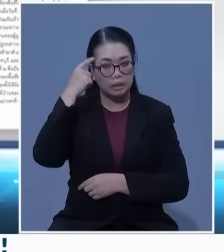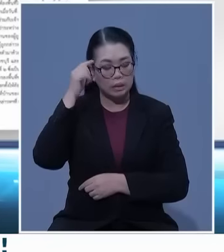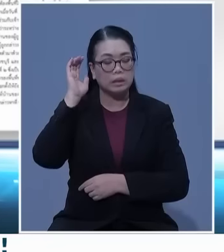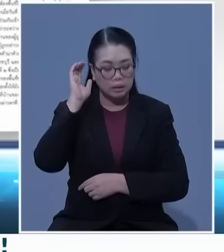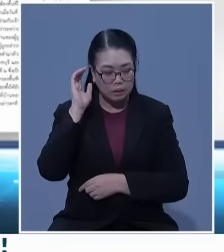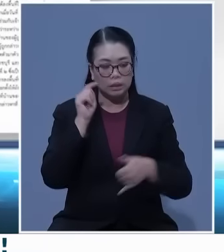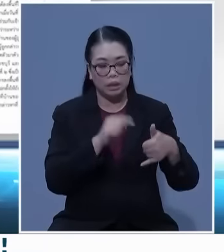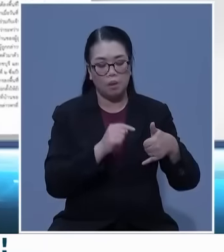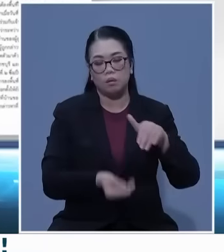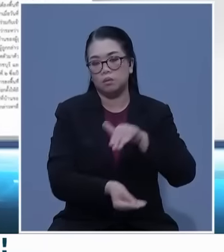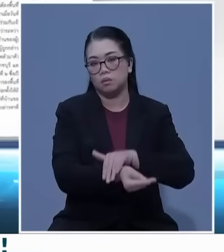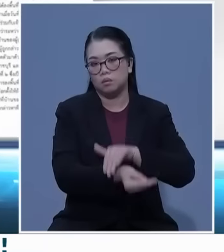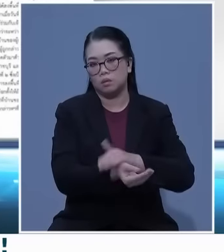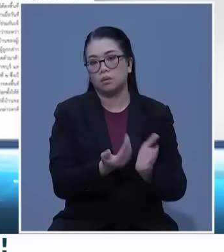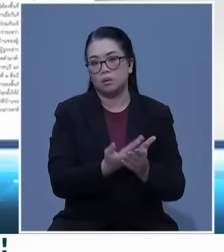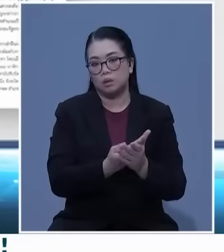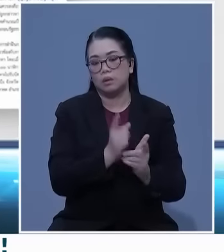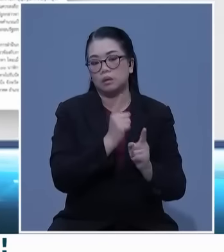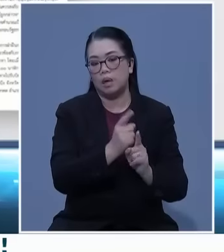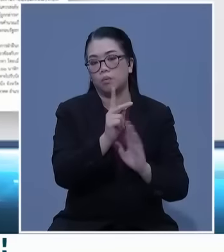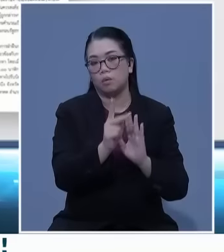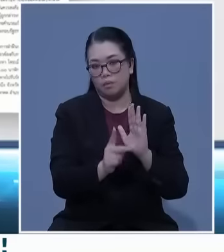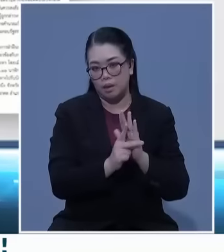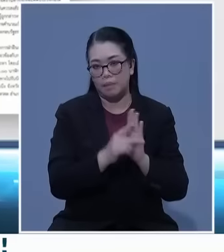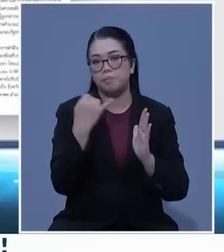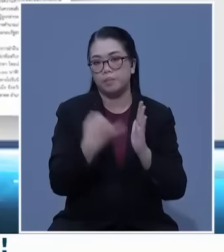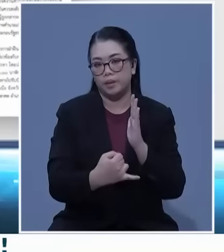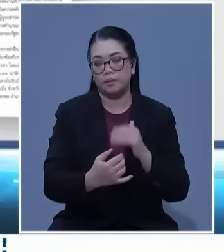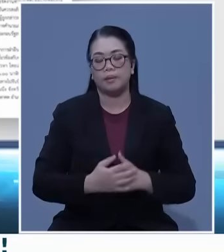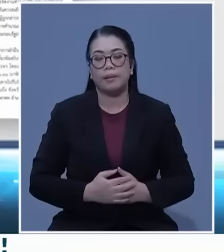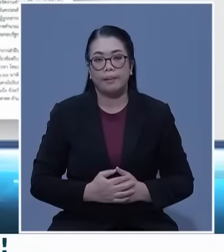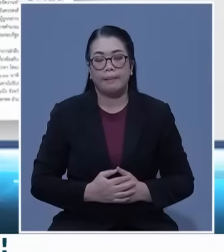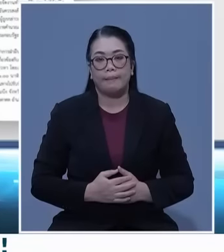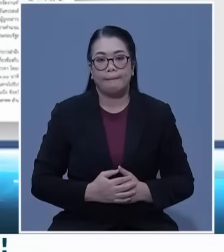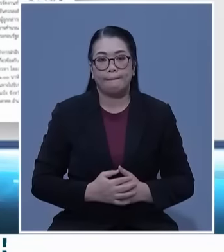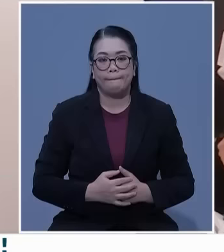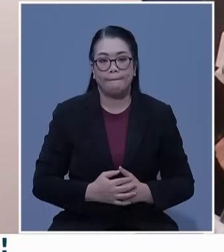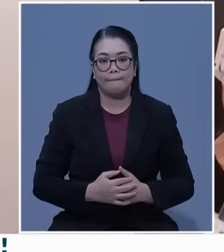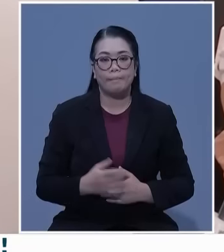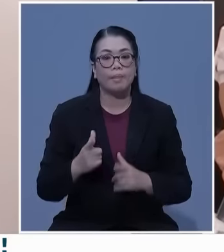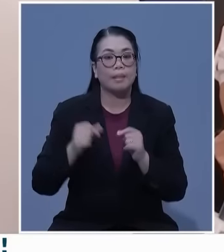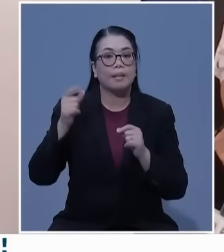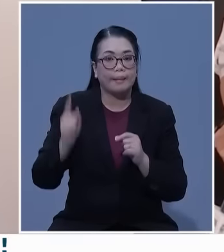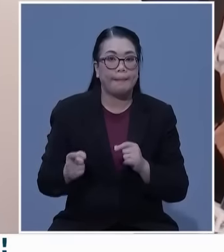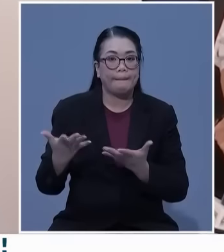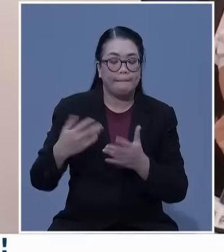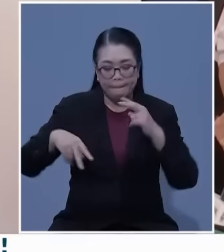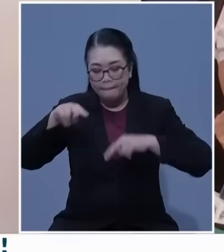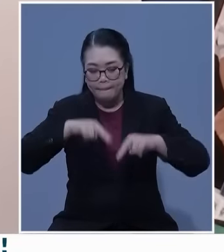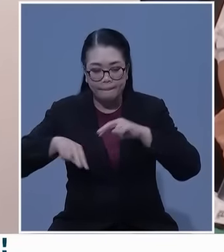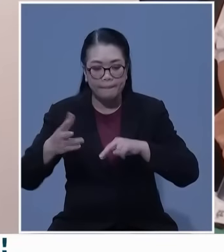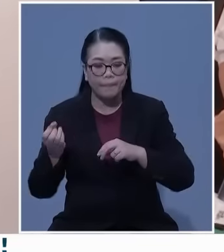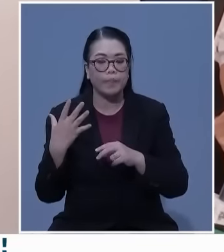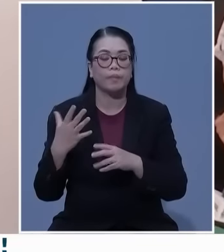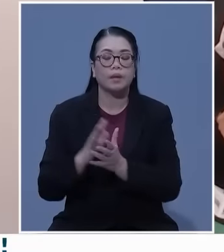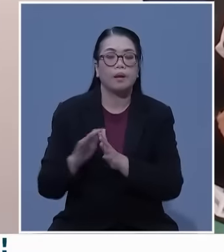กระทำดังกล่าวเป็นการฝ่าฝืืนกฎหมายเลือกตั้งส่วนทางด้านของนายสีหเดชข้อเท็จจริงที่ได้จากการไต่สวนยัง